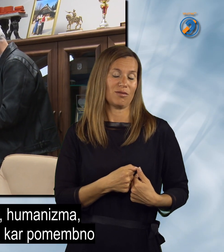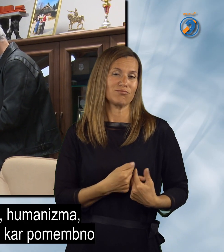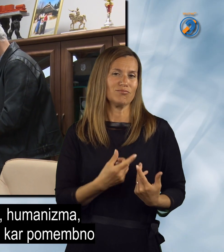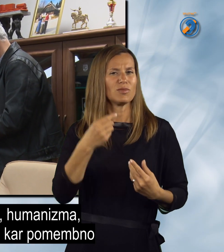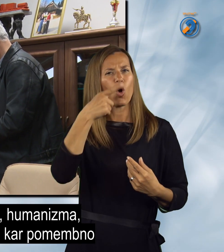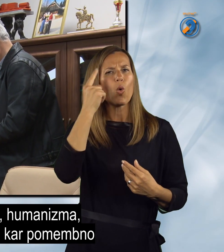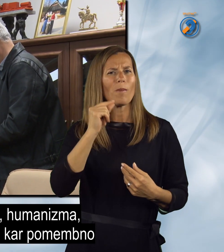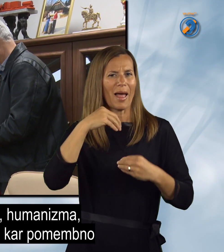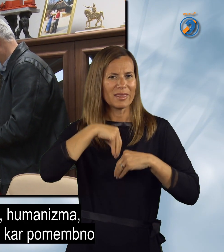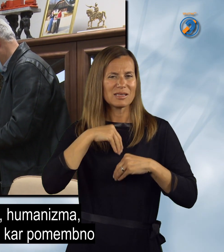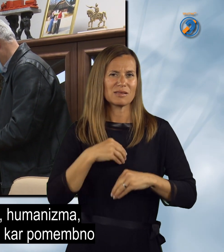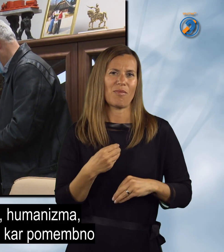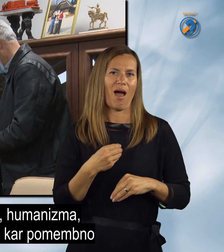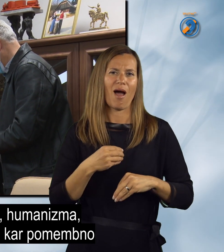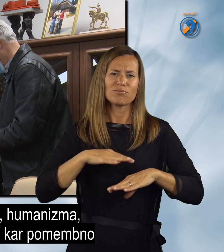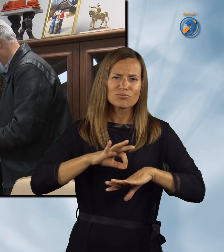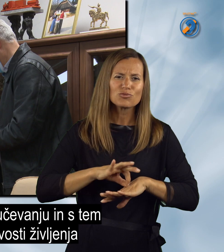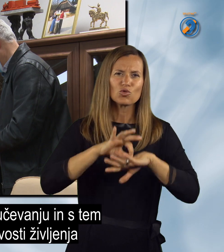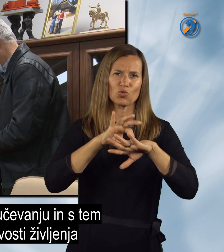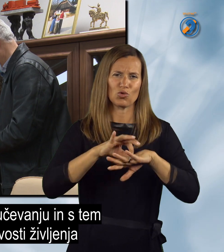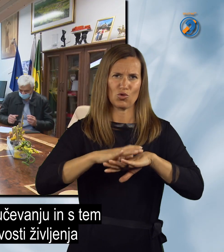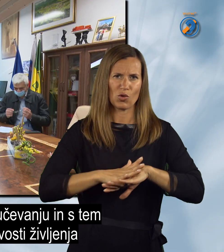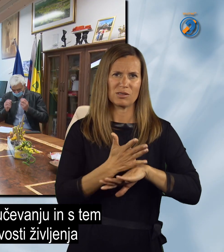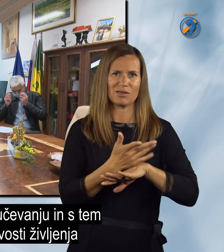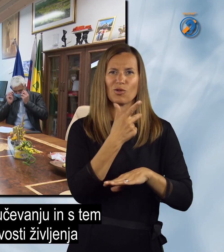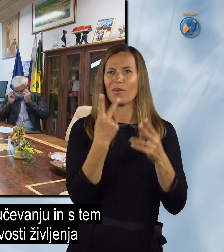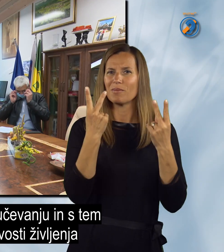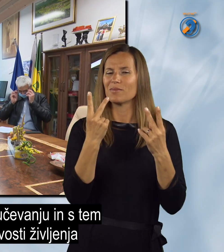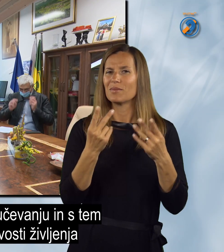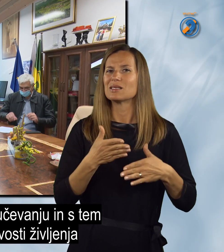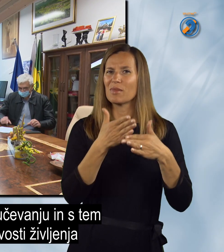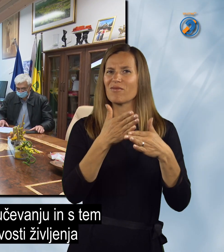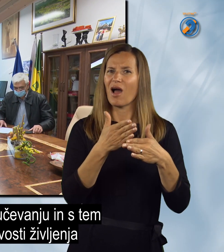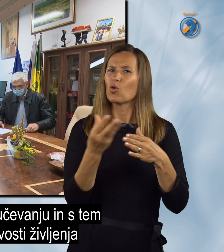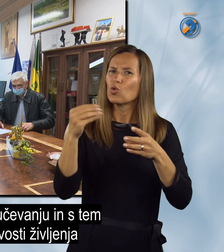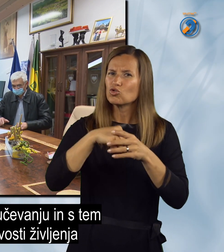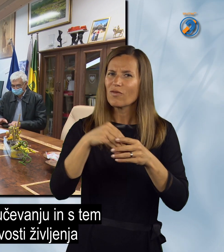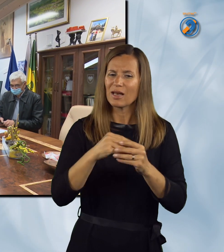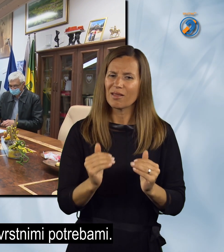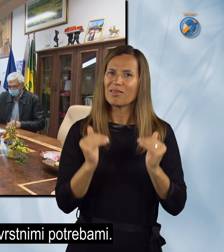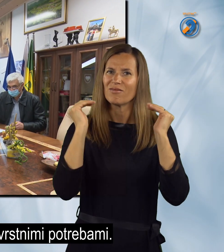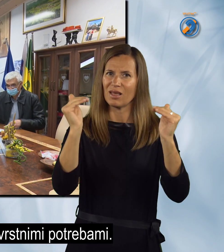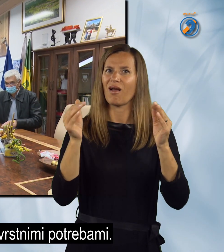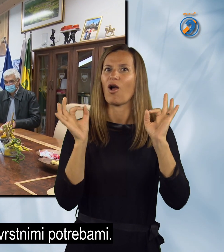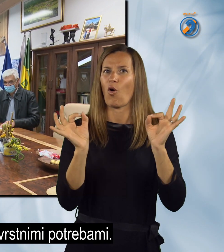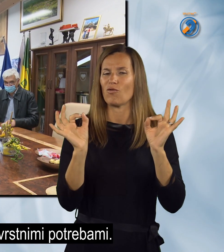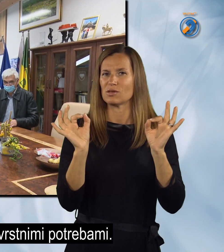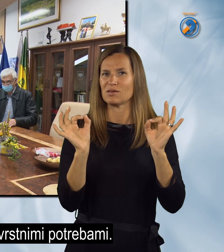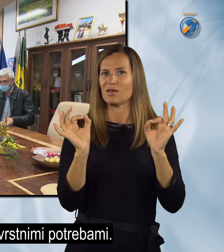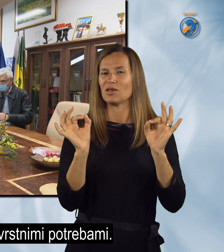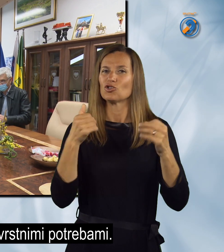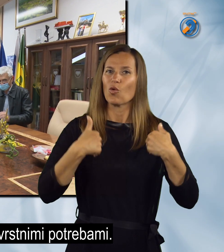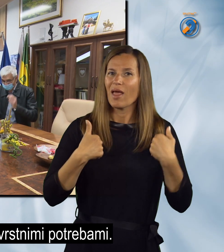humanizma, tankočutnosti, kar pomembno prispeva k vključevanju in s tem dvigu kakovosti življenja in dela oseb